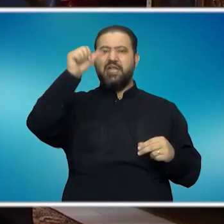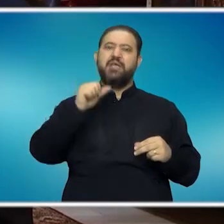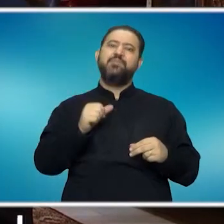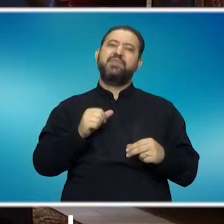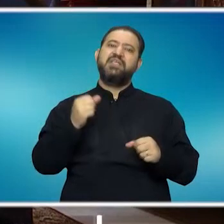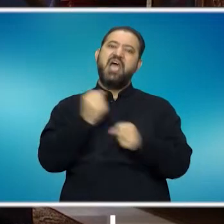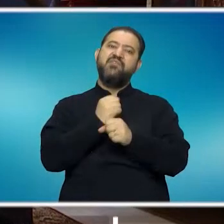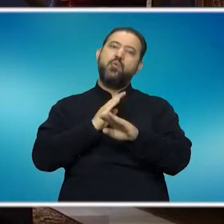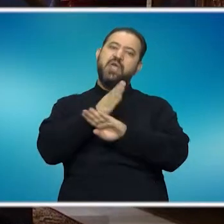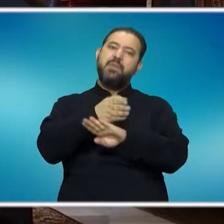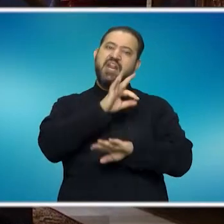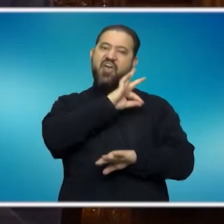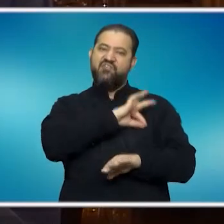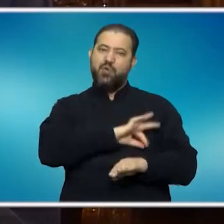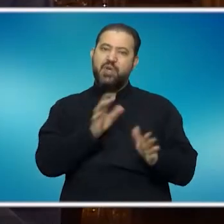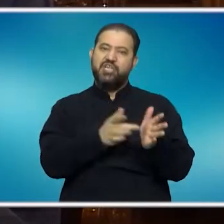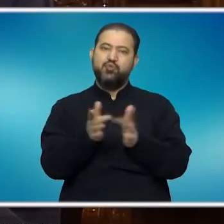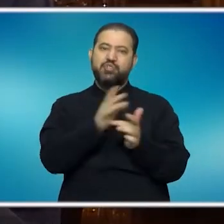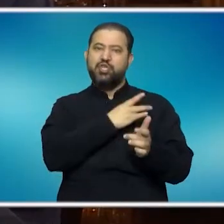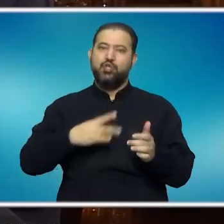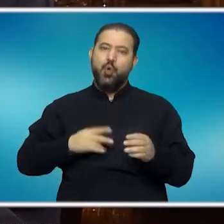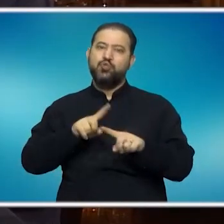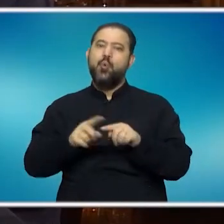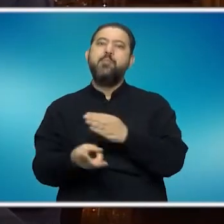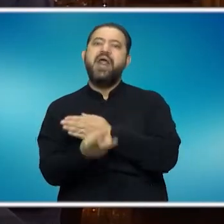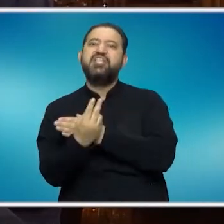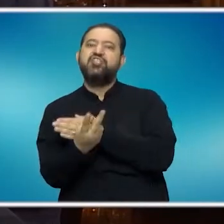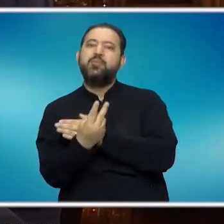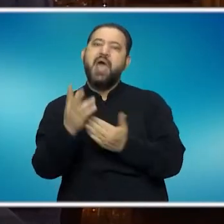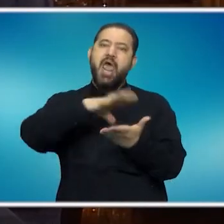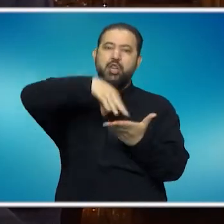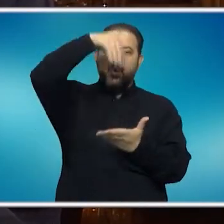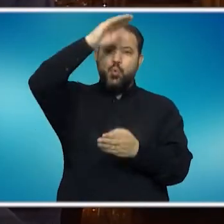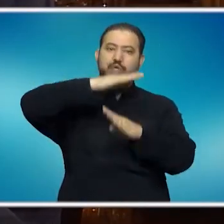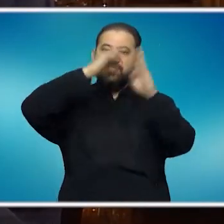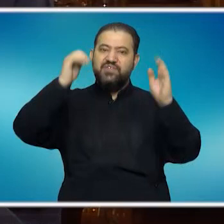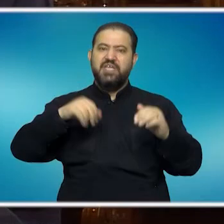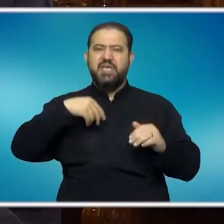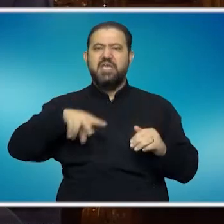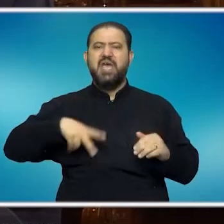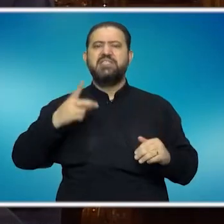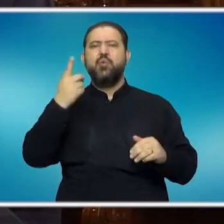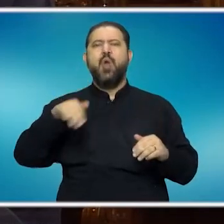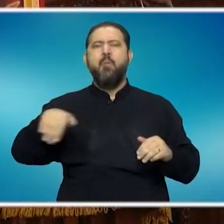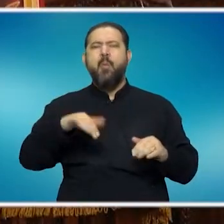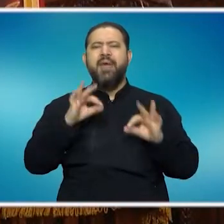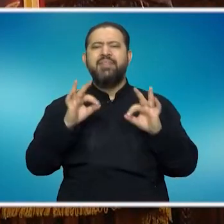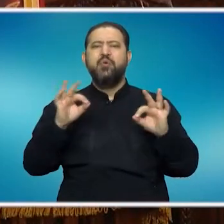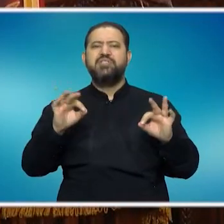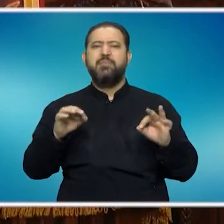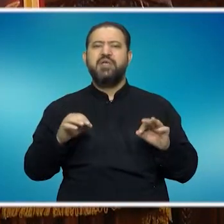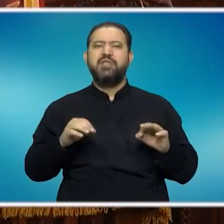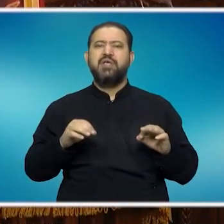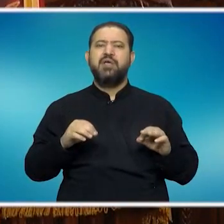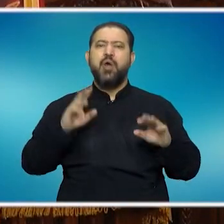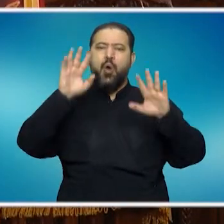cu participarea Duhului Sfânt. Și atunci este un moment extraordinar când Dumnezeu coboară pe pământ, coboară pentru